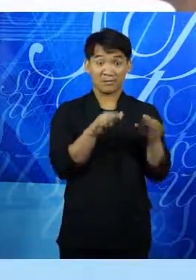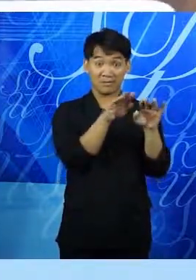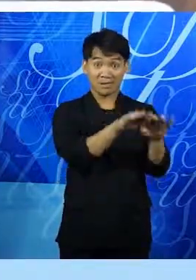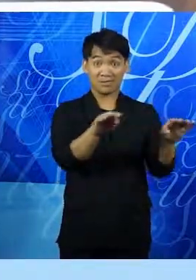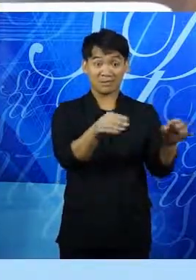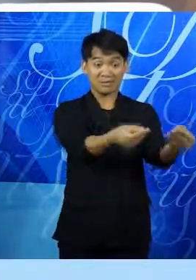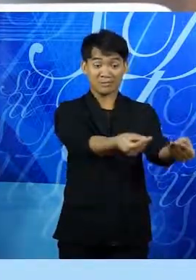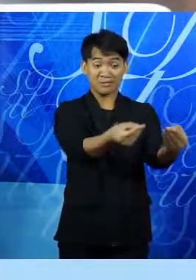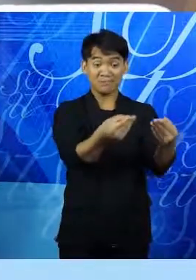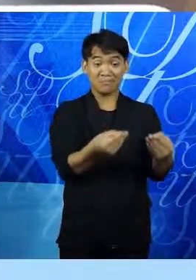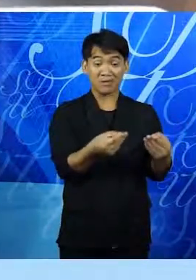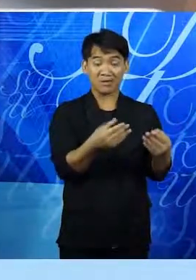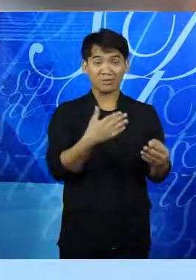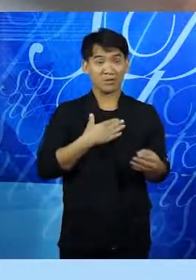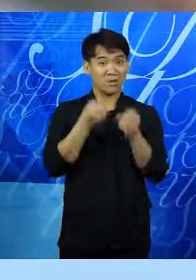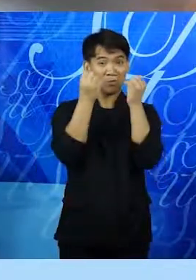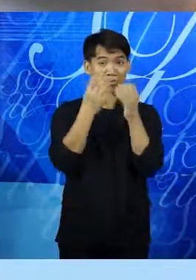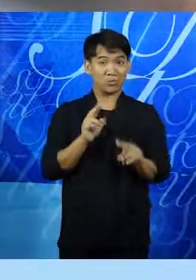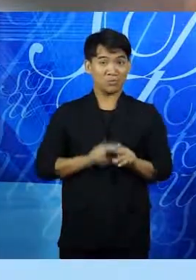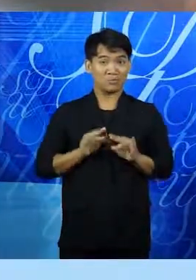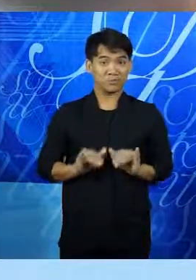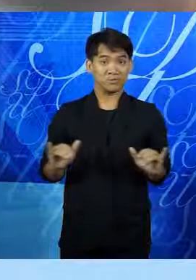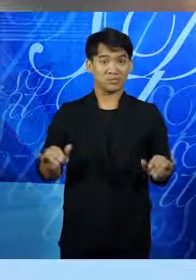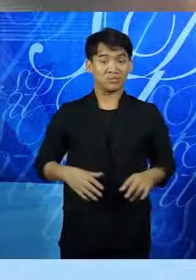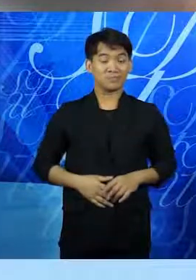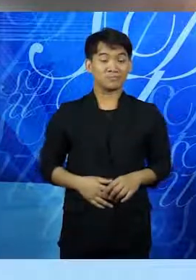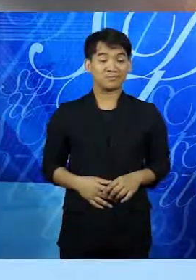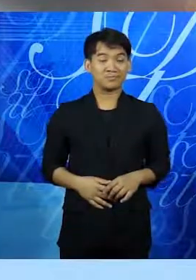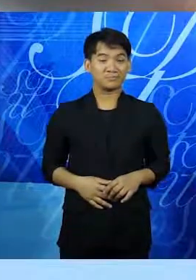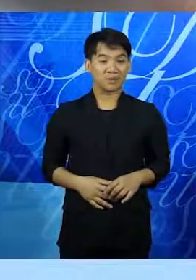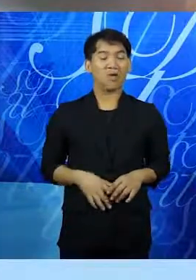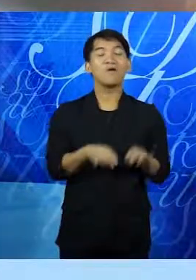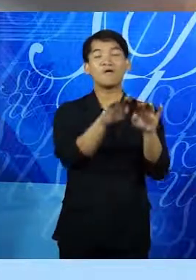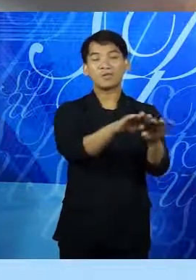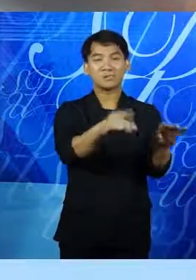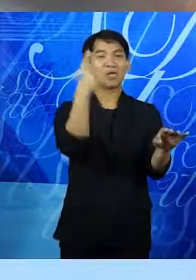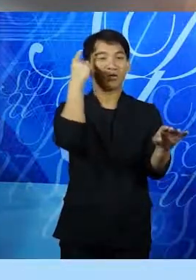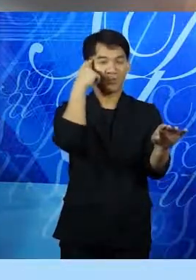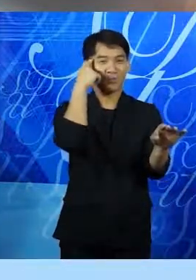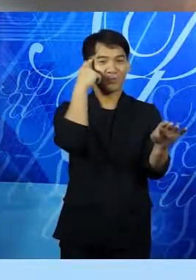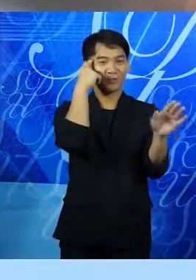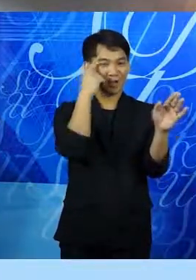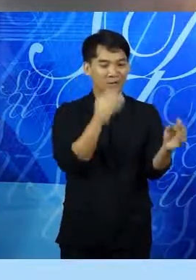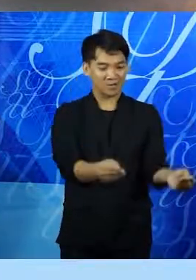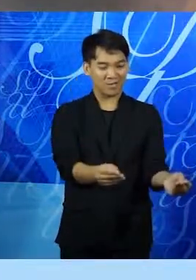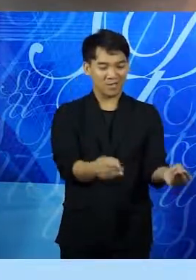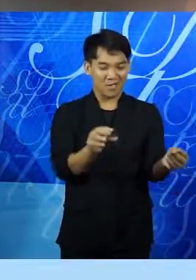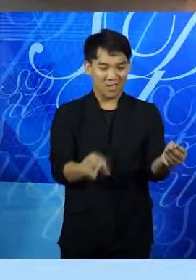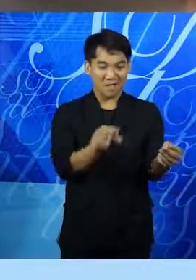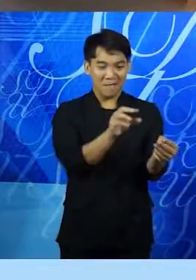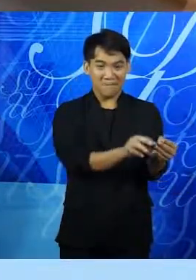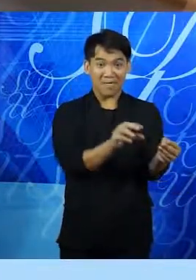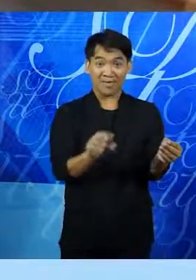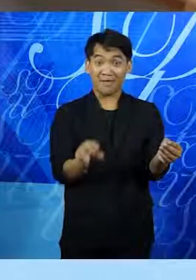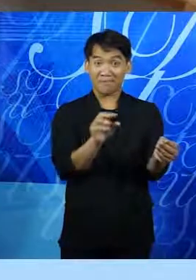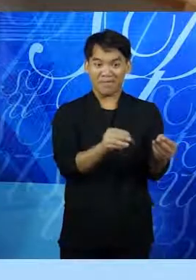ไม่ยื่นมือออกไปรับเด็กก็จะเริ่มเรียนรู้ว่าจะต้องติดไว้ที่แผ่นประโยคแล้วก็หยิบแผ่นเนี่ยมาให้คุณครูนะคะ